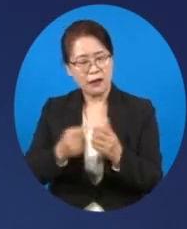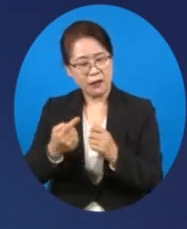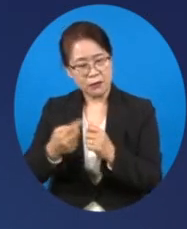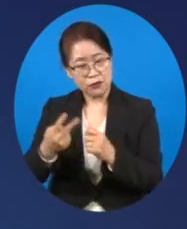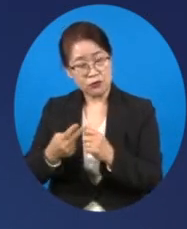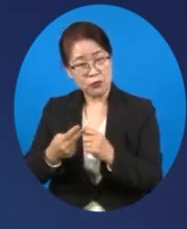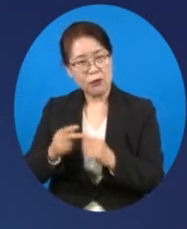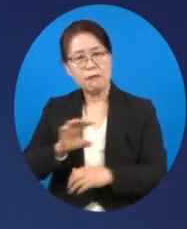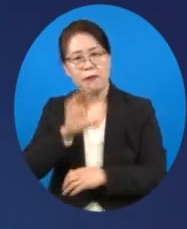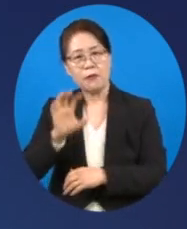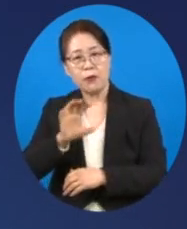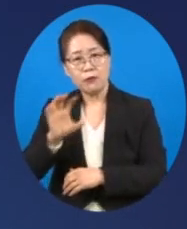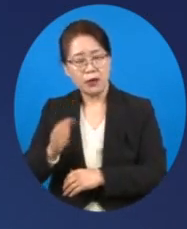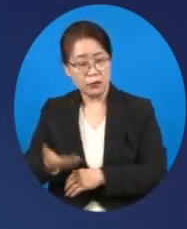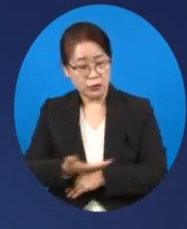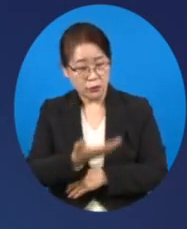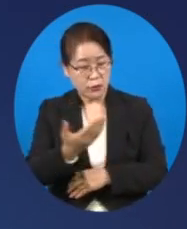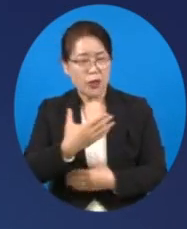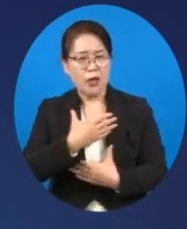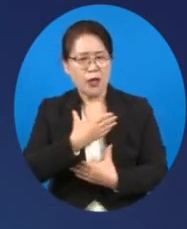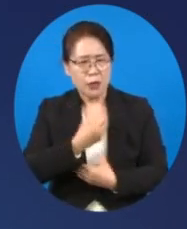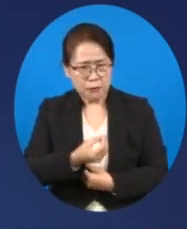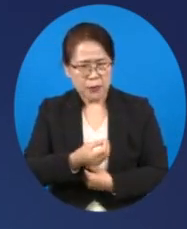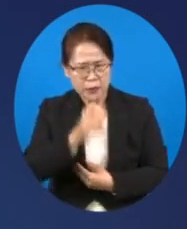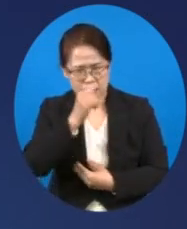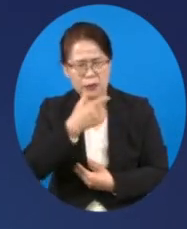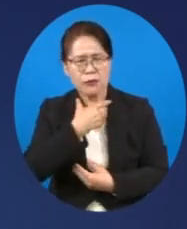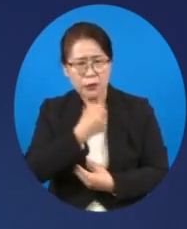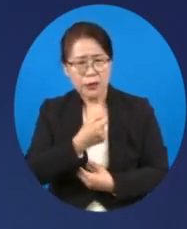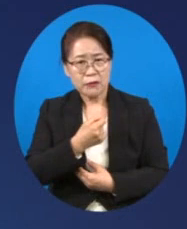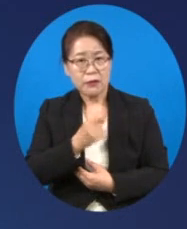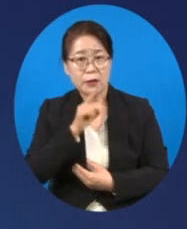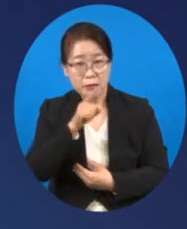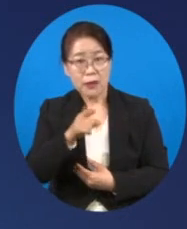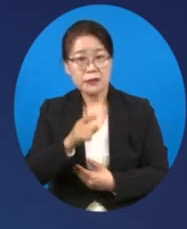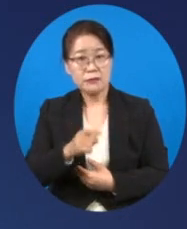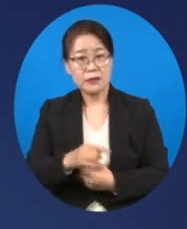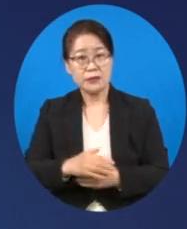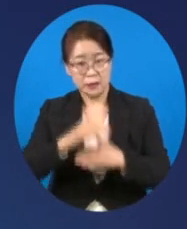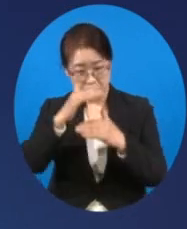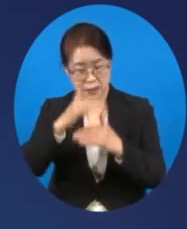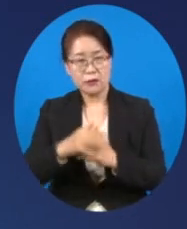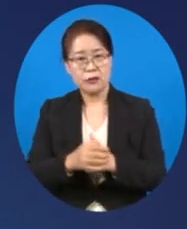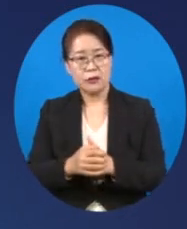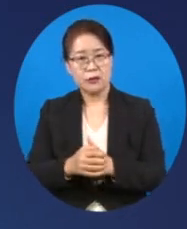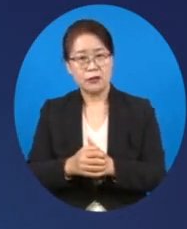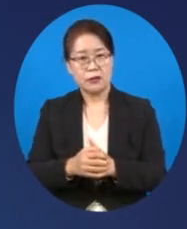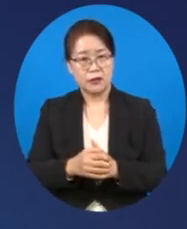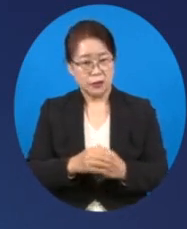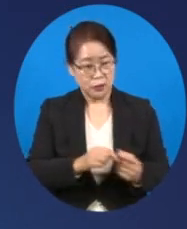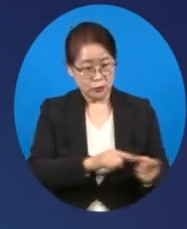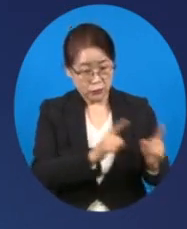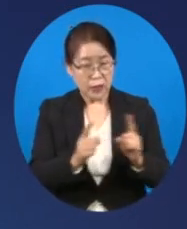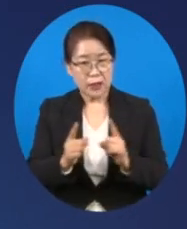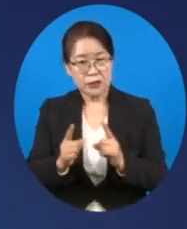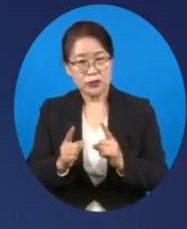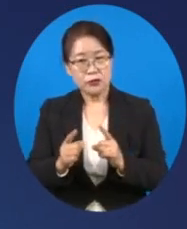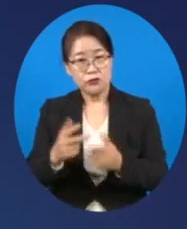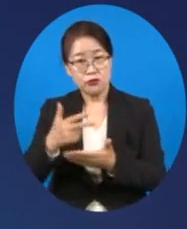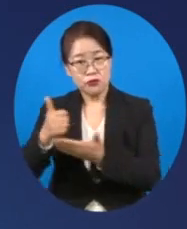번이나 반복하여 너희에게 평강이 있을지어다라고 말씀하신 것을 보면 부활하신 주님의 최고의